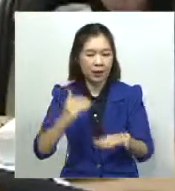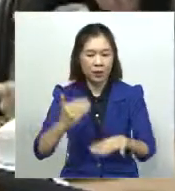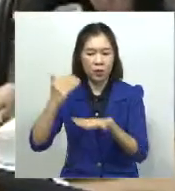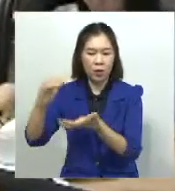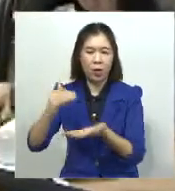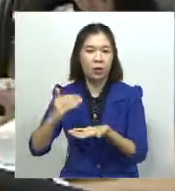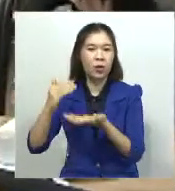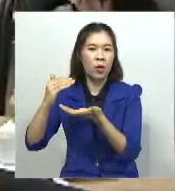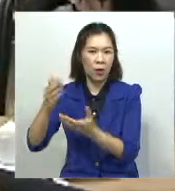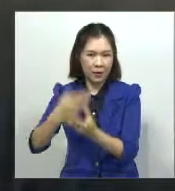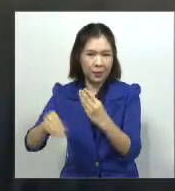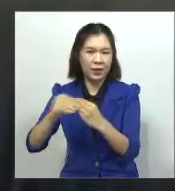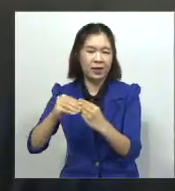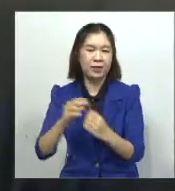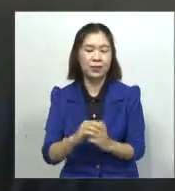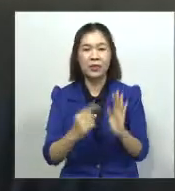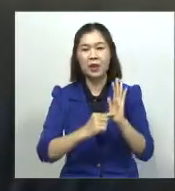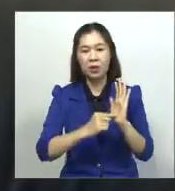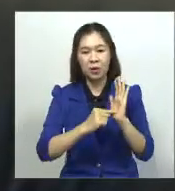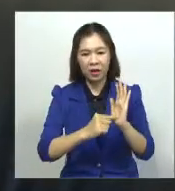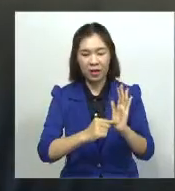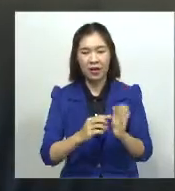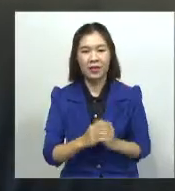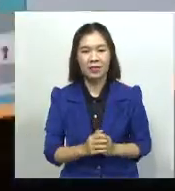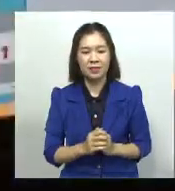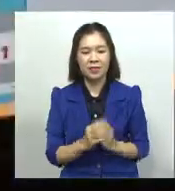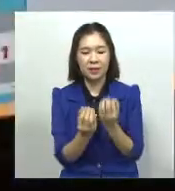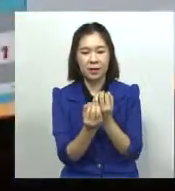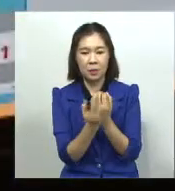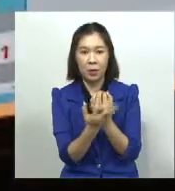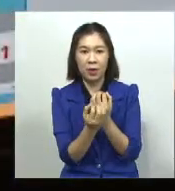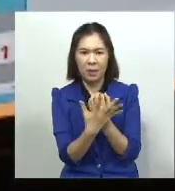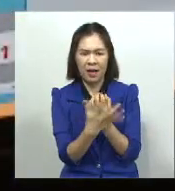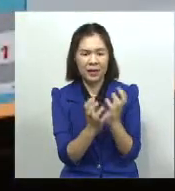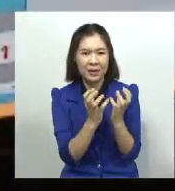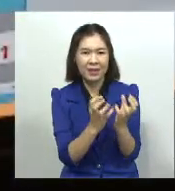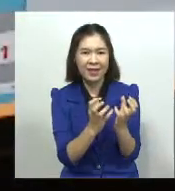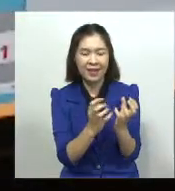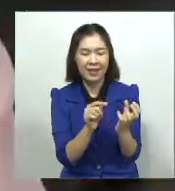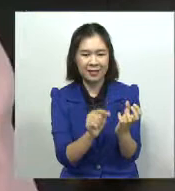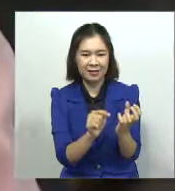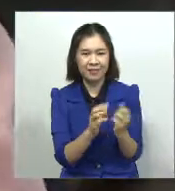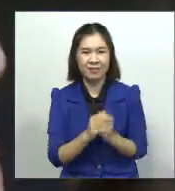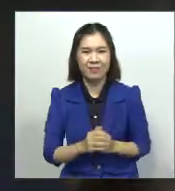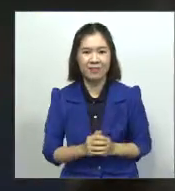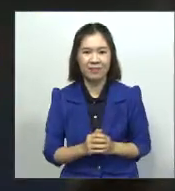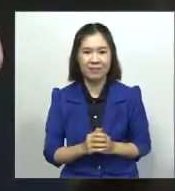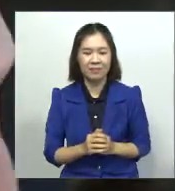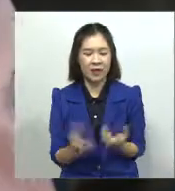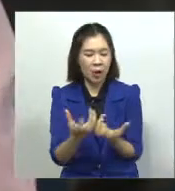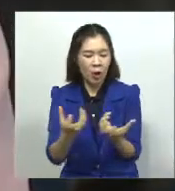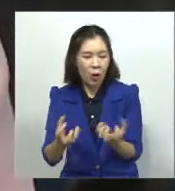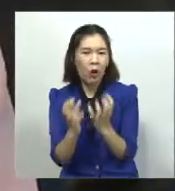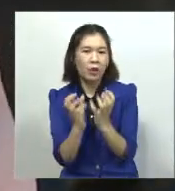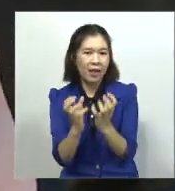นั้นก็ทำตลาดได้มากขึ้นยกตัวอย่างนะคะอย่างเช่นผลไม้สดแช่แข็งและกลุ่มแช่แข็ง